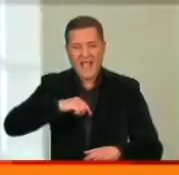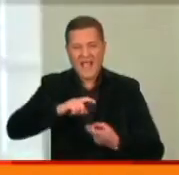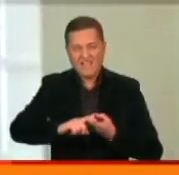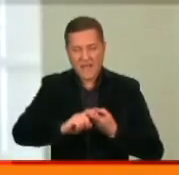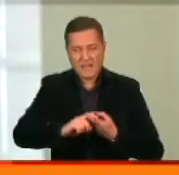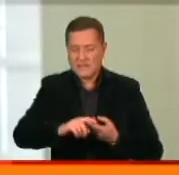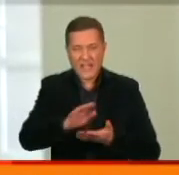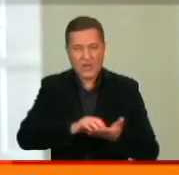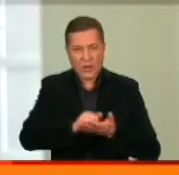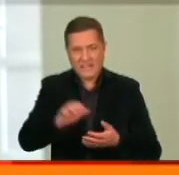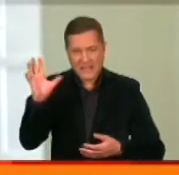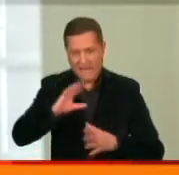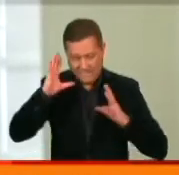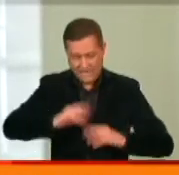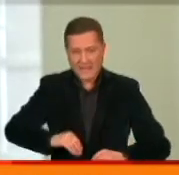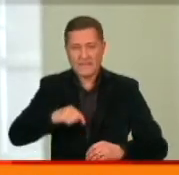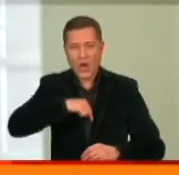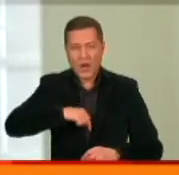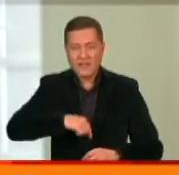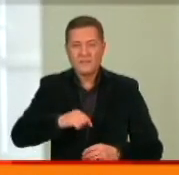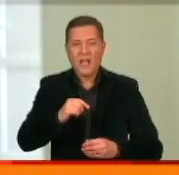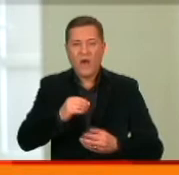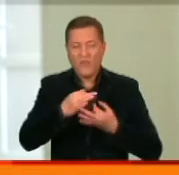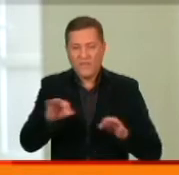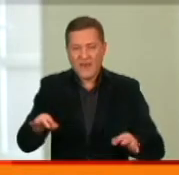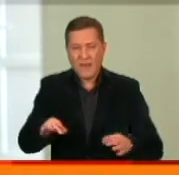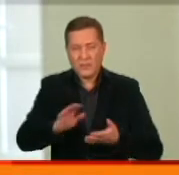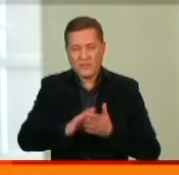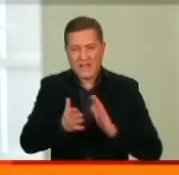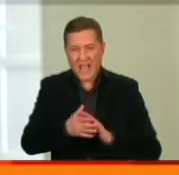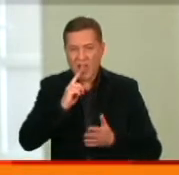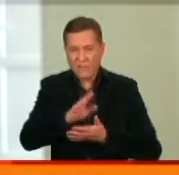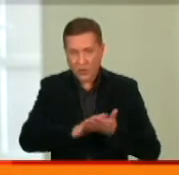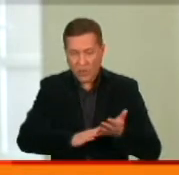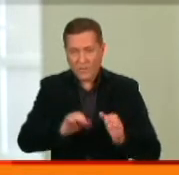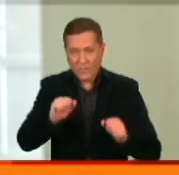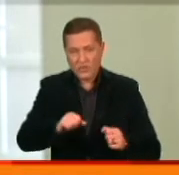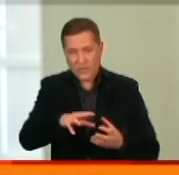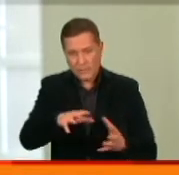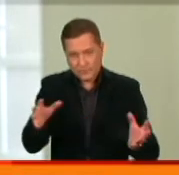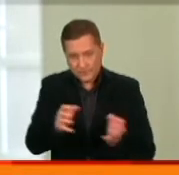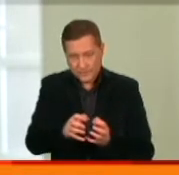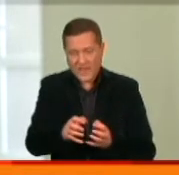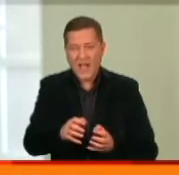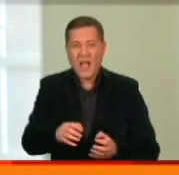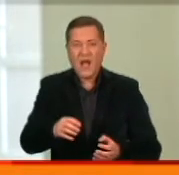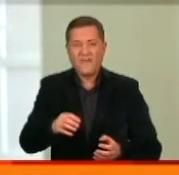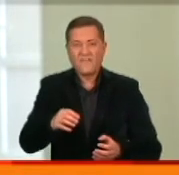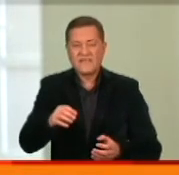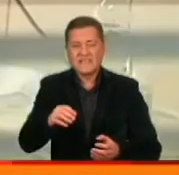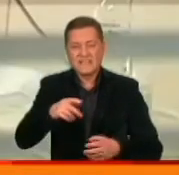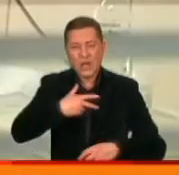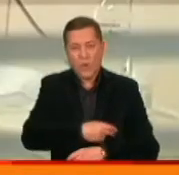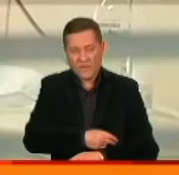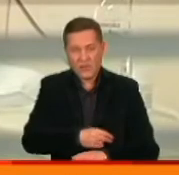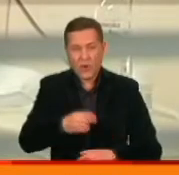організм. Токсин, який знаходиться в вільному стані в крові, його можна зв'язати сироваткою. Той, який вже знаходиться в тканинах, сироватка на нього